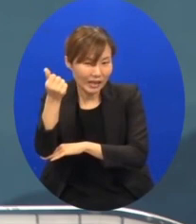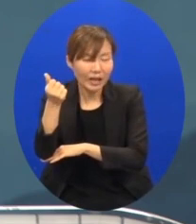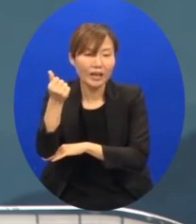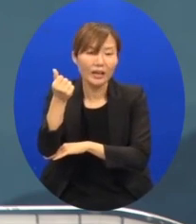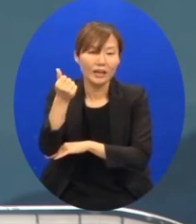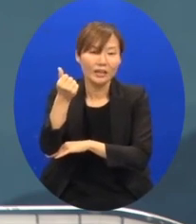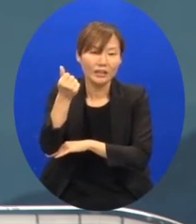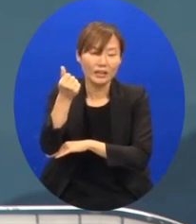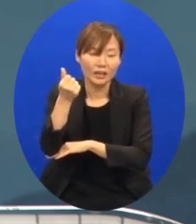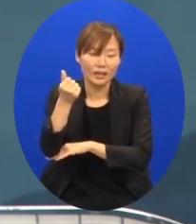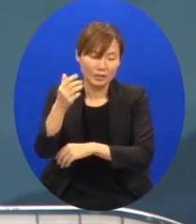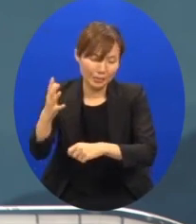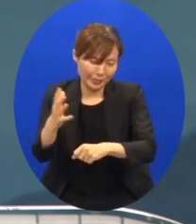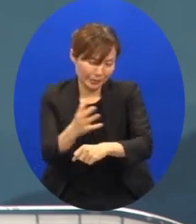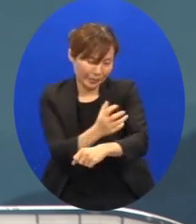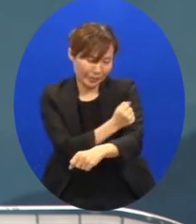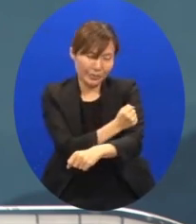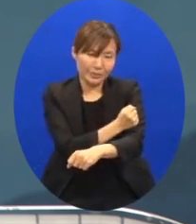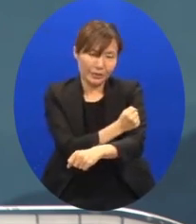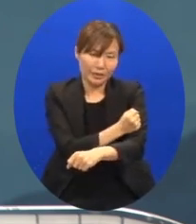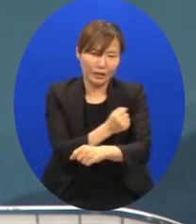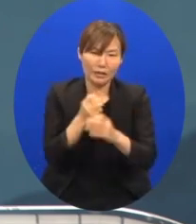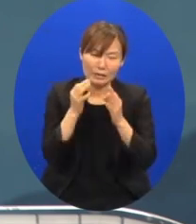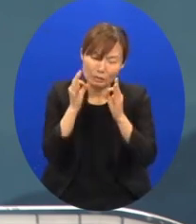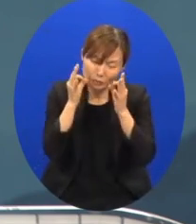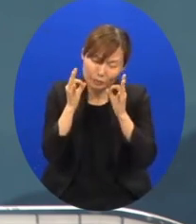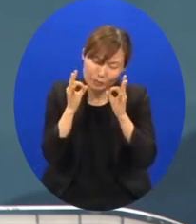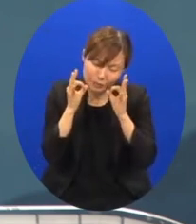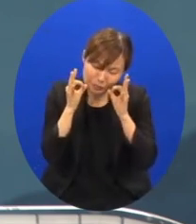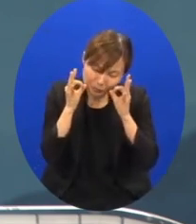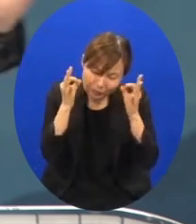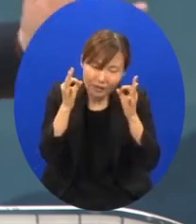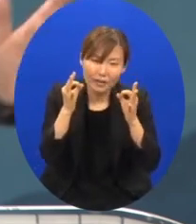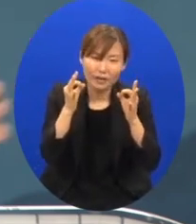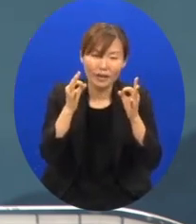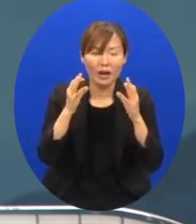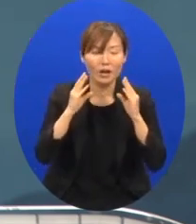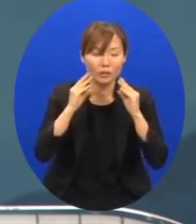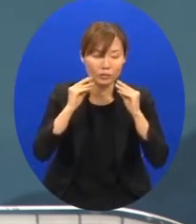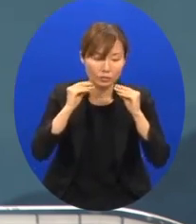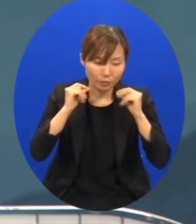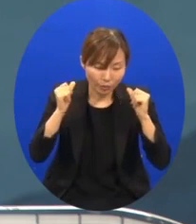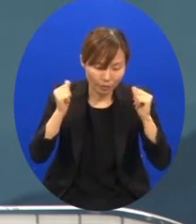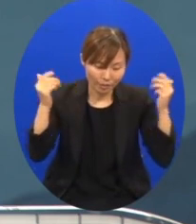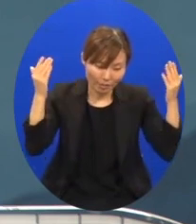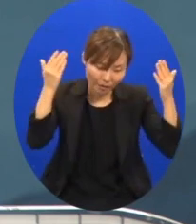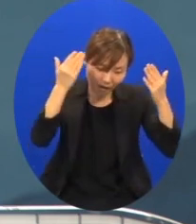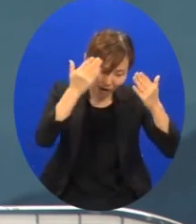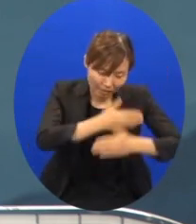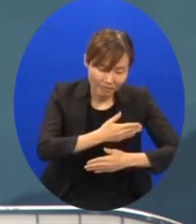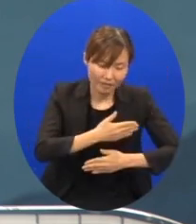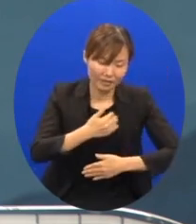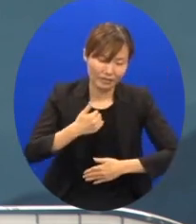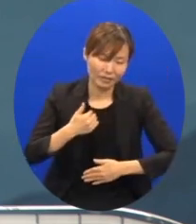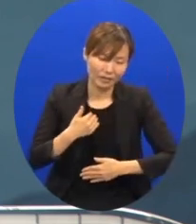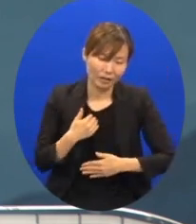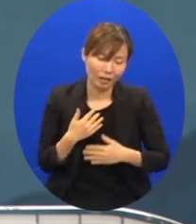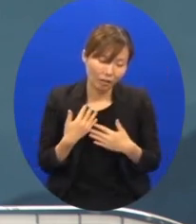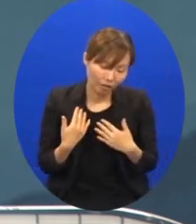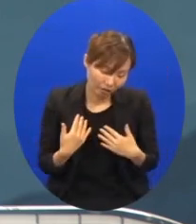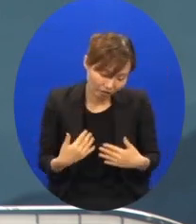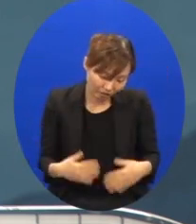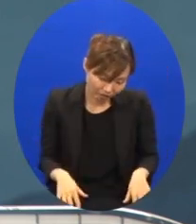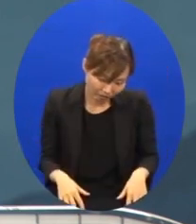애를 썼습니다 토요일 밤이 되면 저는 초죽음이 얻습니다 하나님이